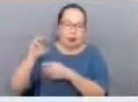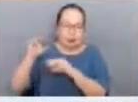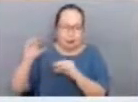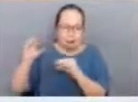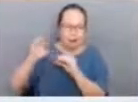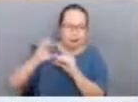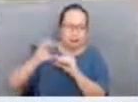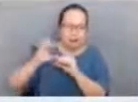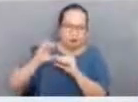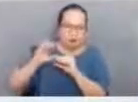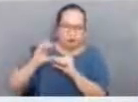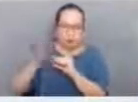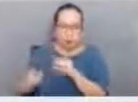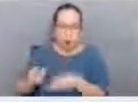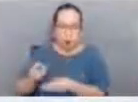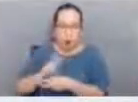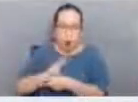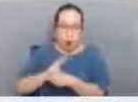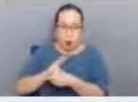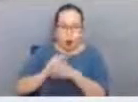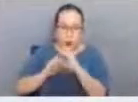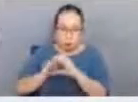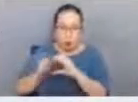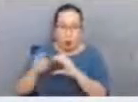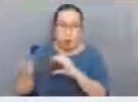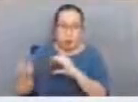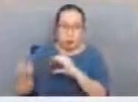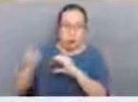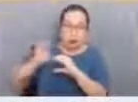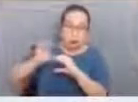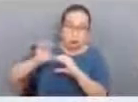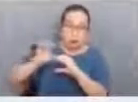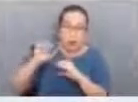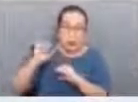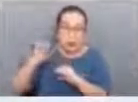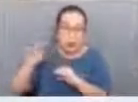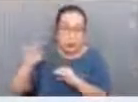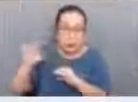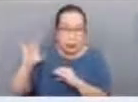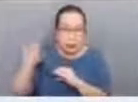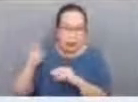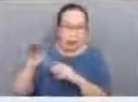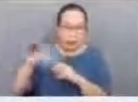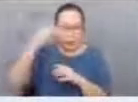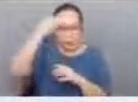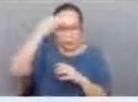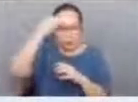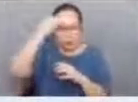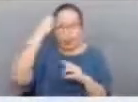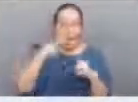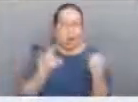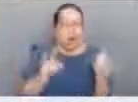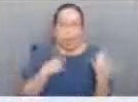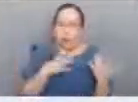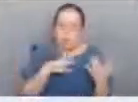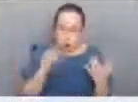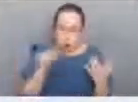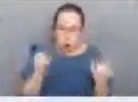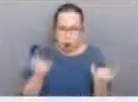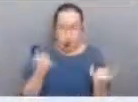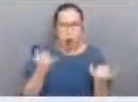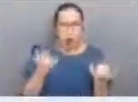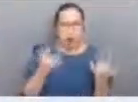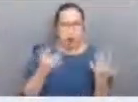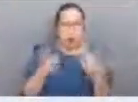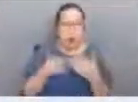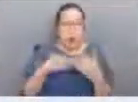Salamat, Yosek, natanong niyo po sa akin yan. No, number one, sa Bayanihan 1 pa lang, ang GSIS hindi na